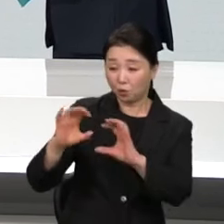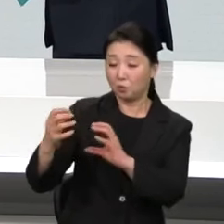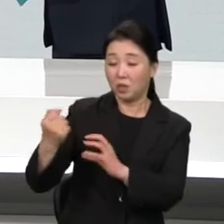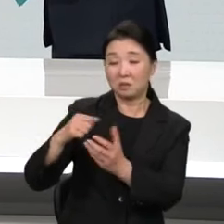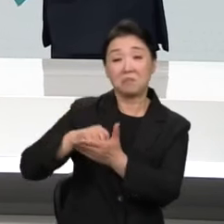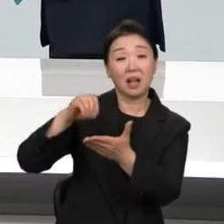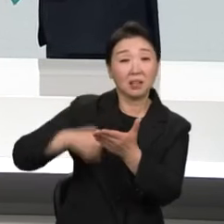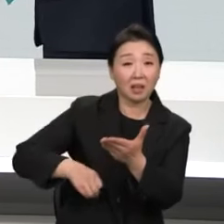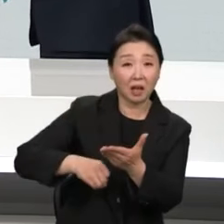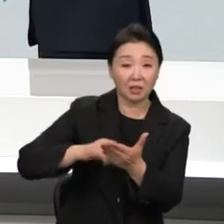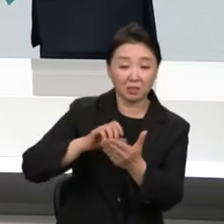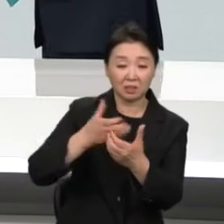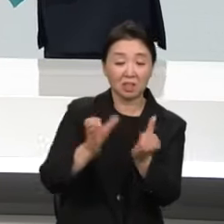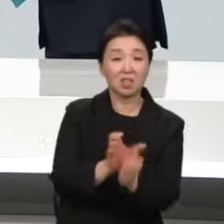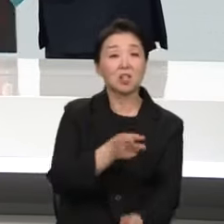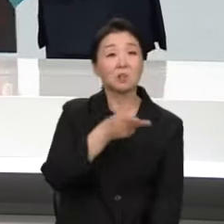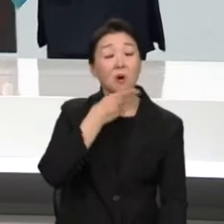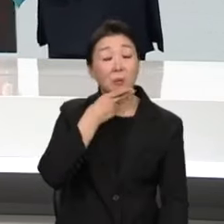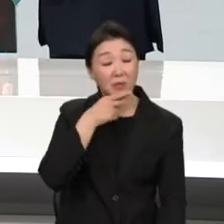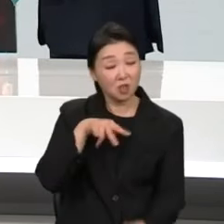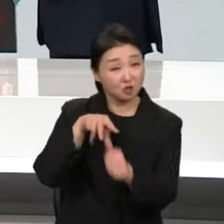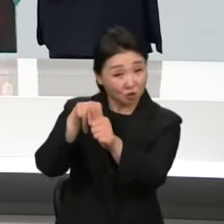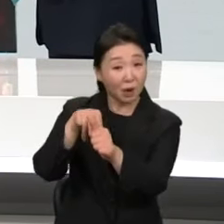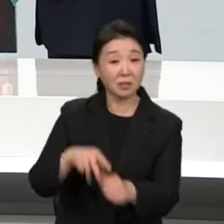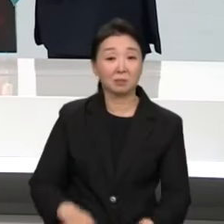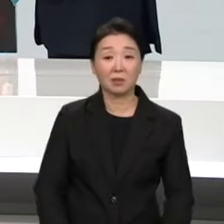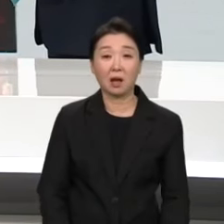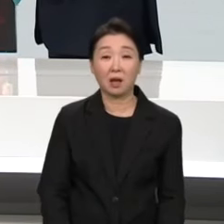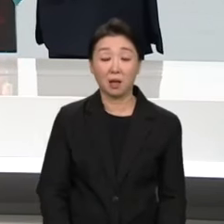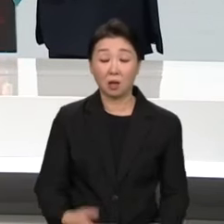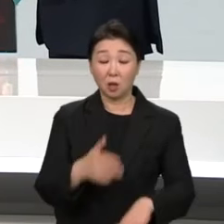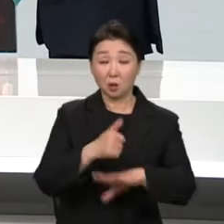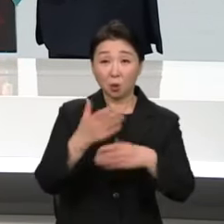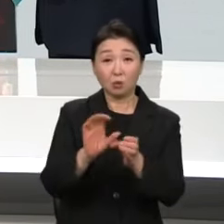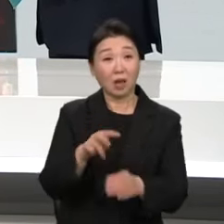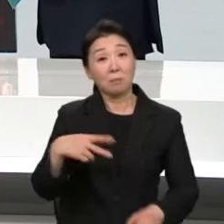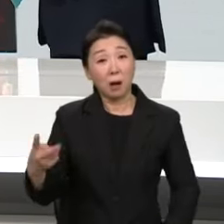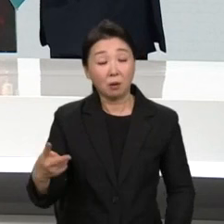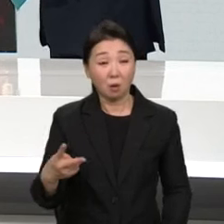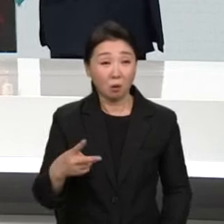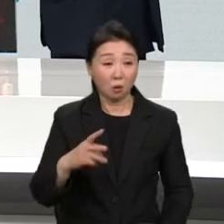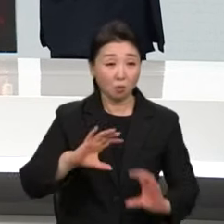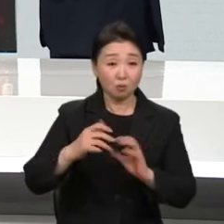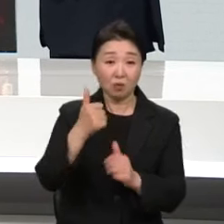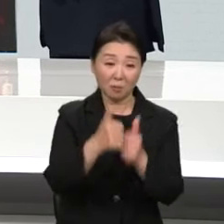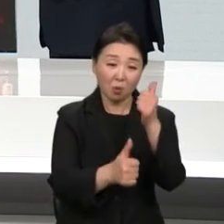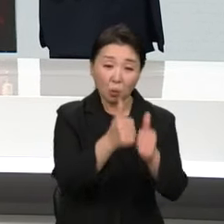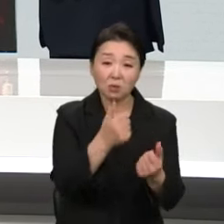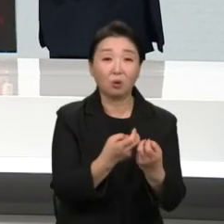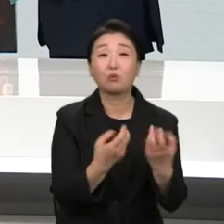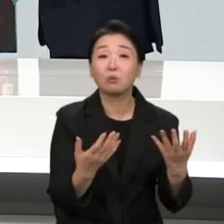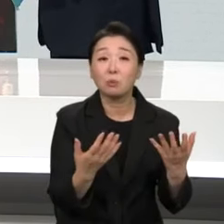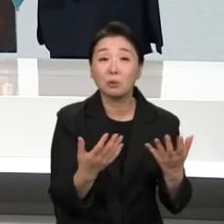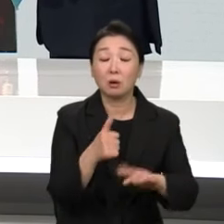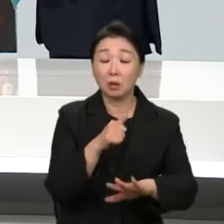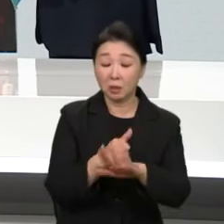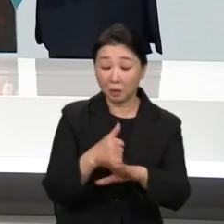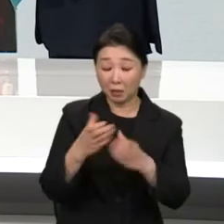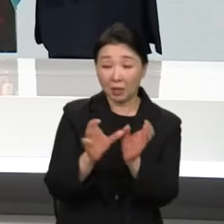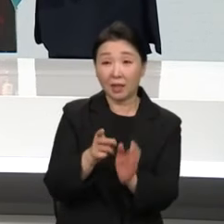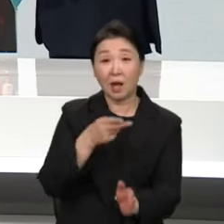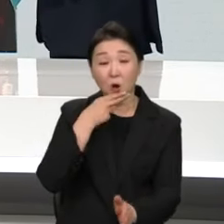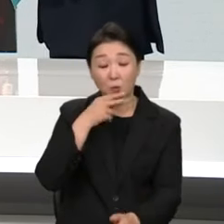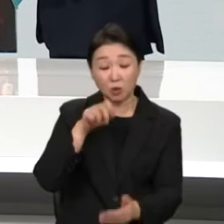했습니다 이름 바 환승 공천을 한 거죠 국민 임과 경쟁이 불가피하다 보니까 어제 그 무소속 출마 하기 전에 는 자신의